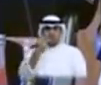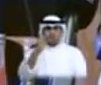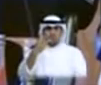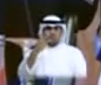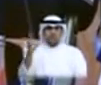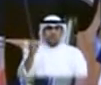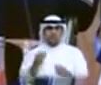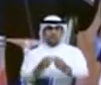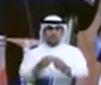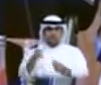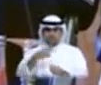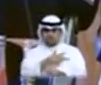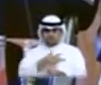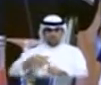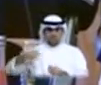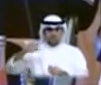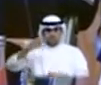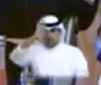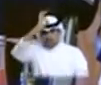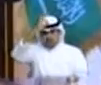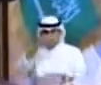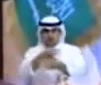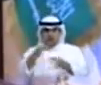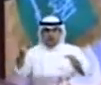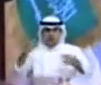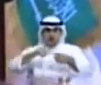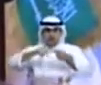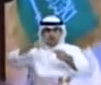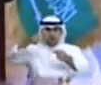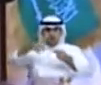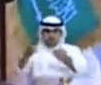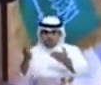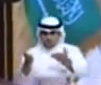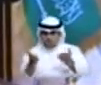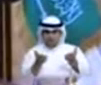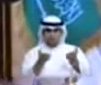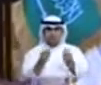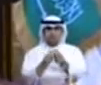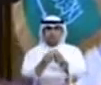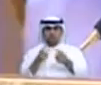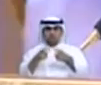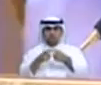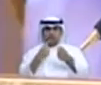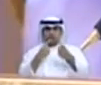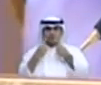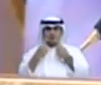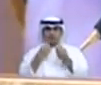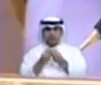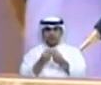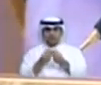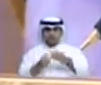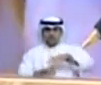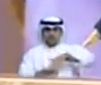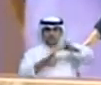المعالي والسعادة وزراء الداخلية بدول مجلس التعاون لدول الخليج العربية. وترأس